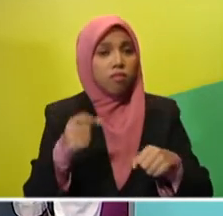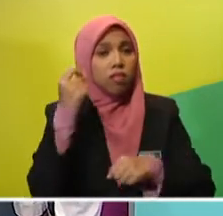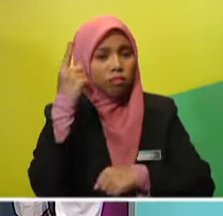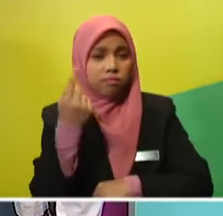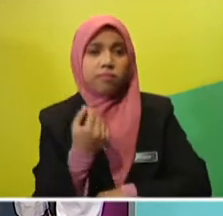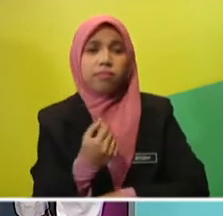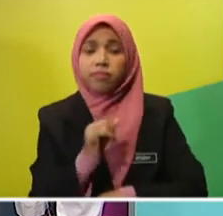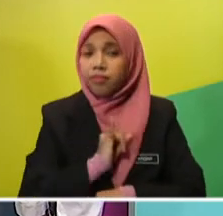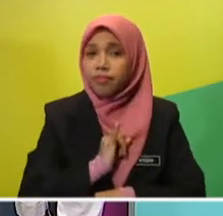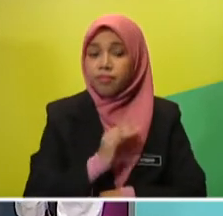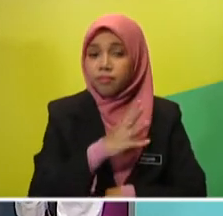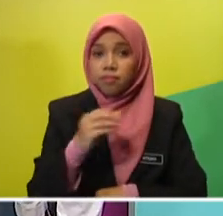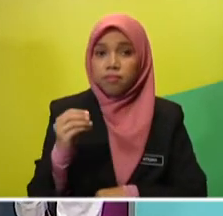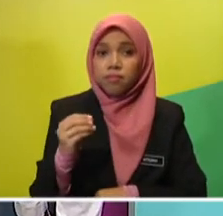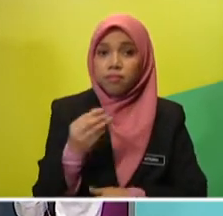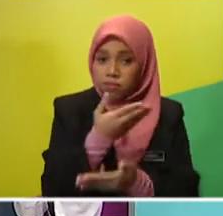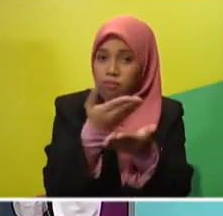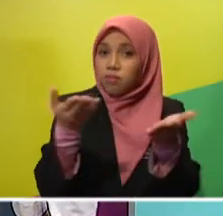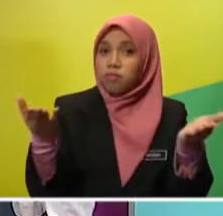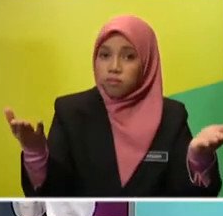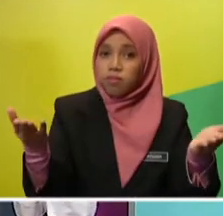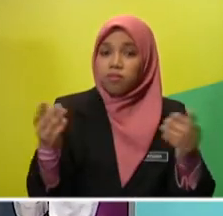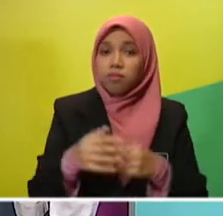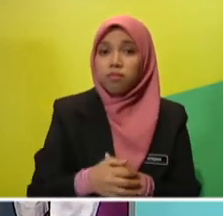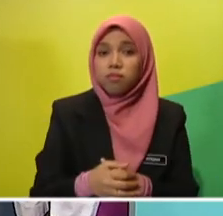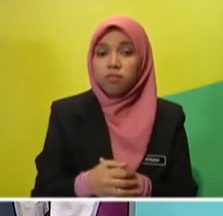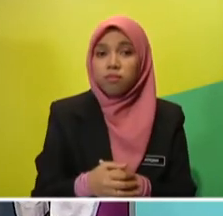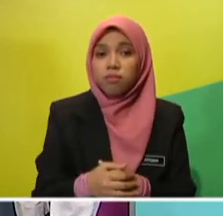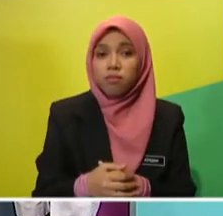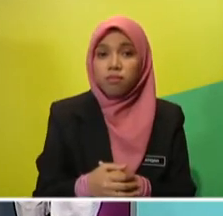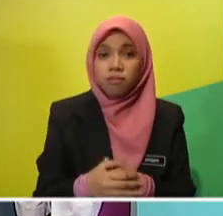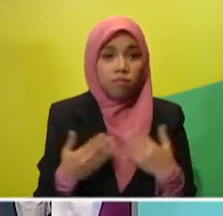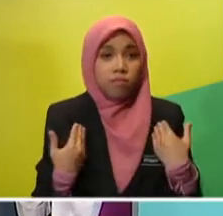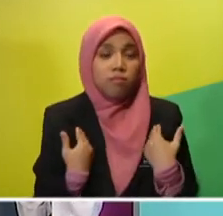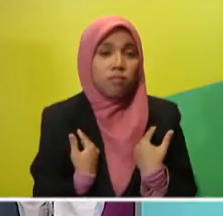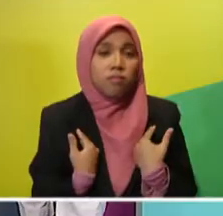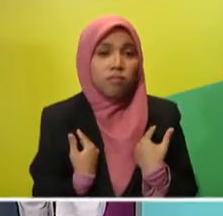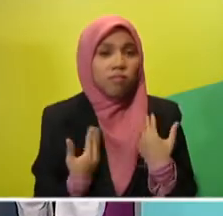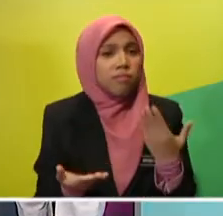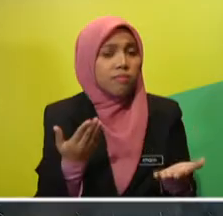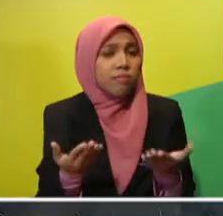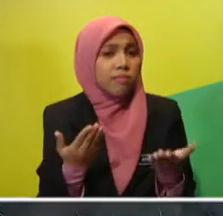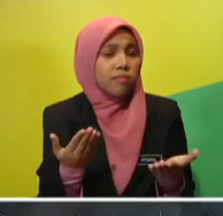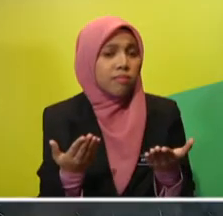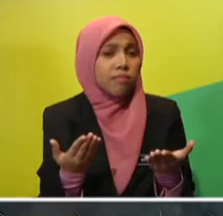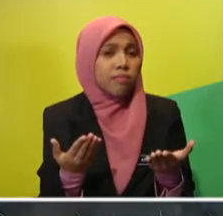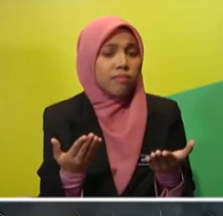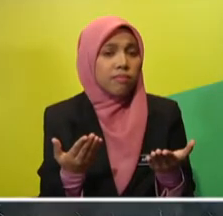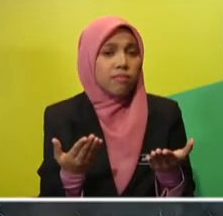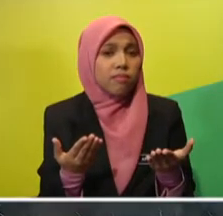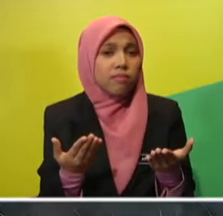juga penonton-penonton yang menonton ketika ini, ada tak mungkin situasi